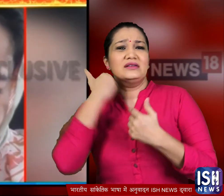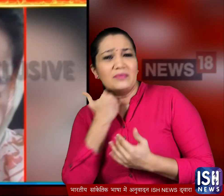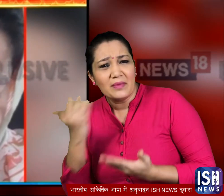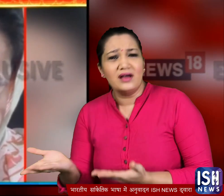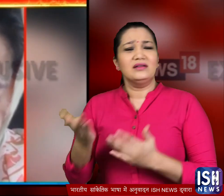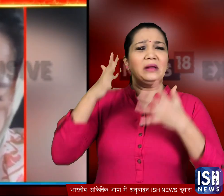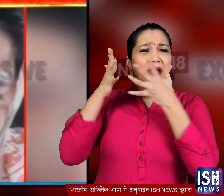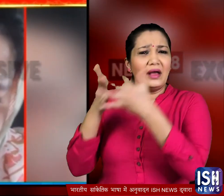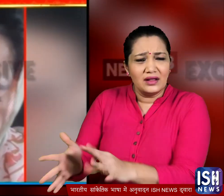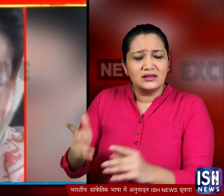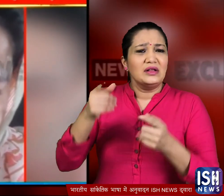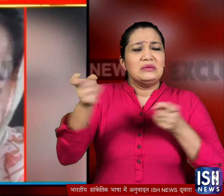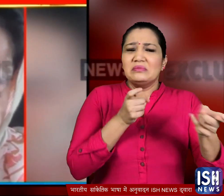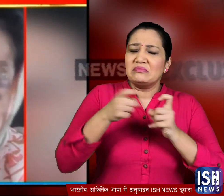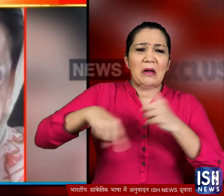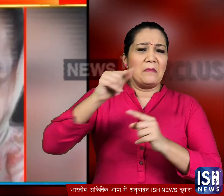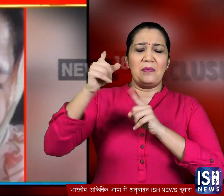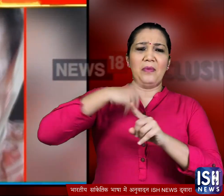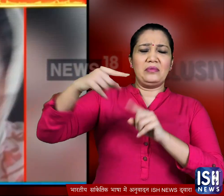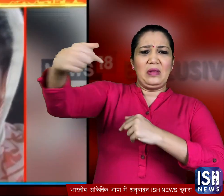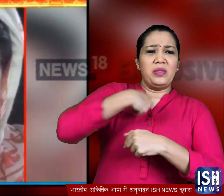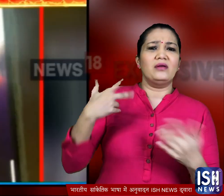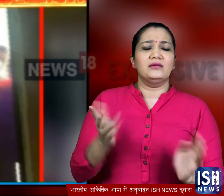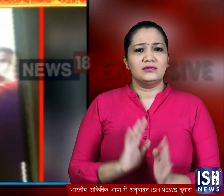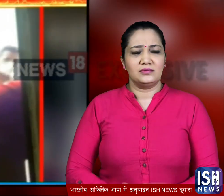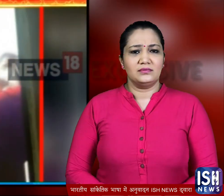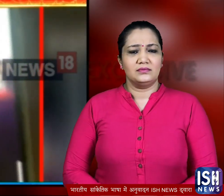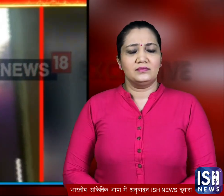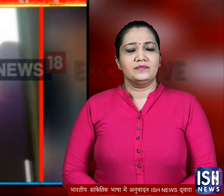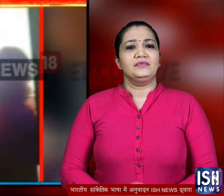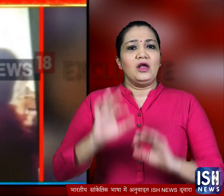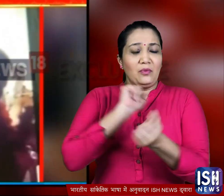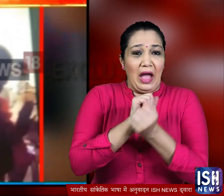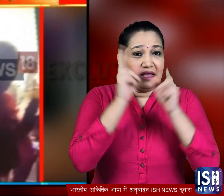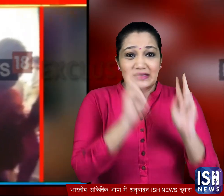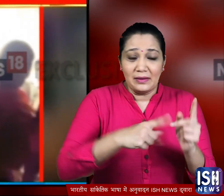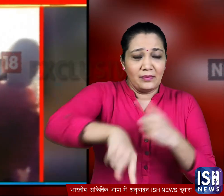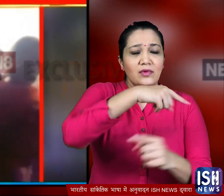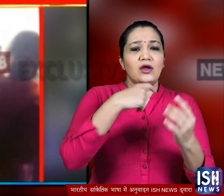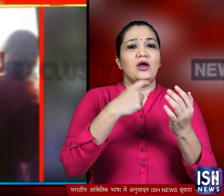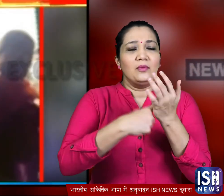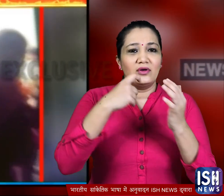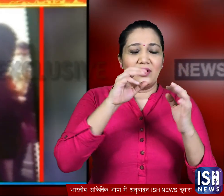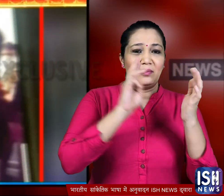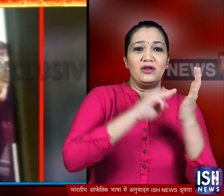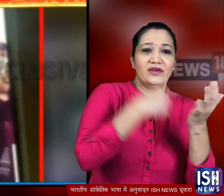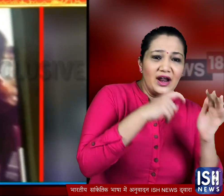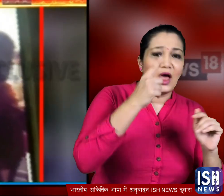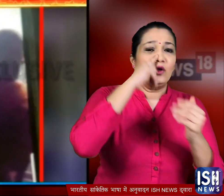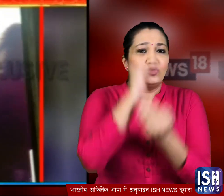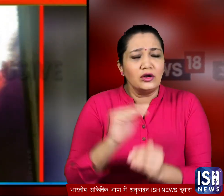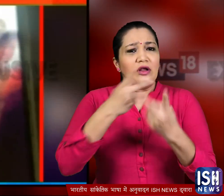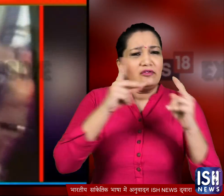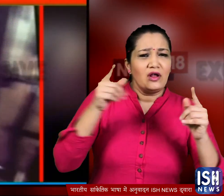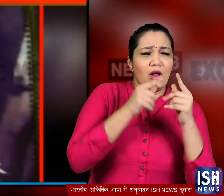परेशान किया जा रहा है, ये प्रशासन बदला ले रही है मेरे पापा से। पुलिस वाले जब तक घर में रहे तब तक मुनव्वर राणा की बेटियों ने उनके हर